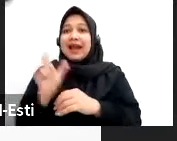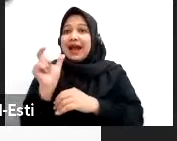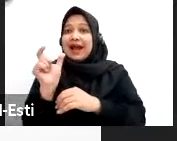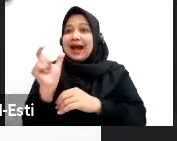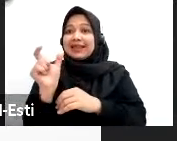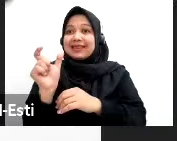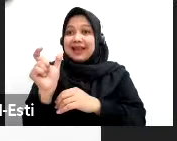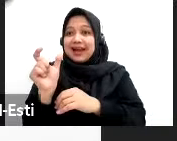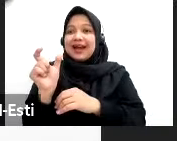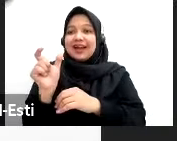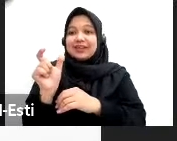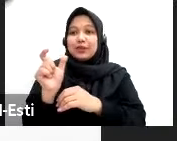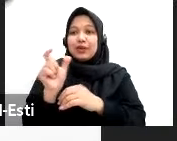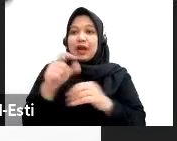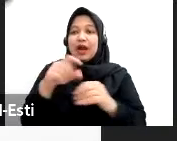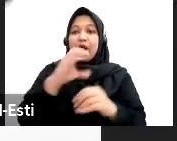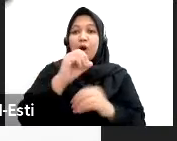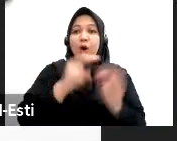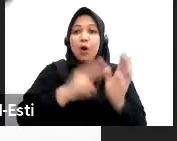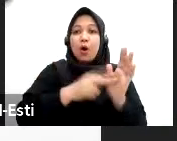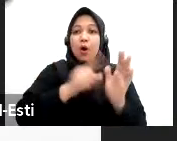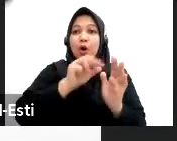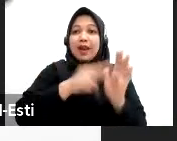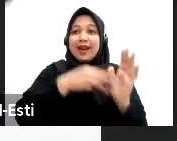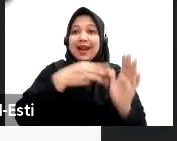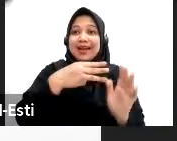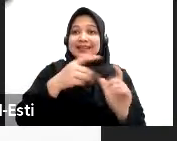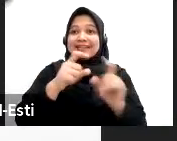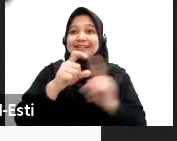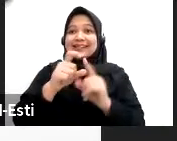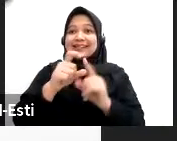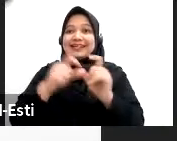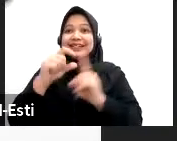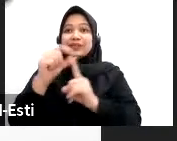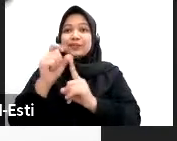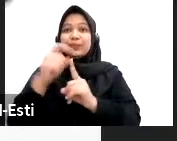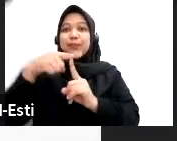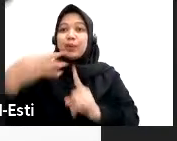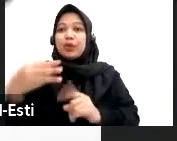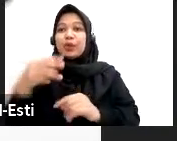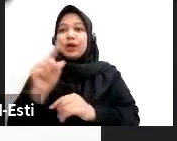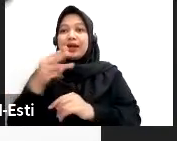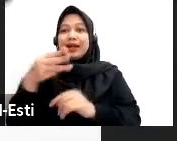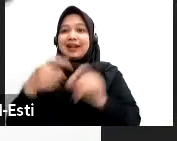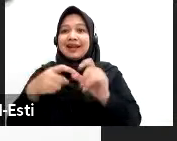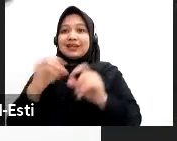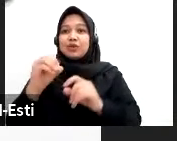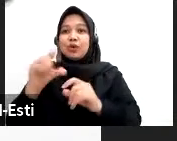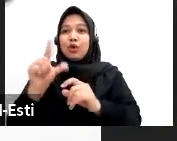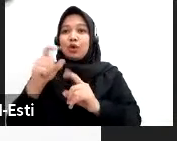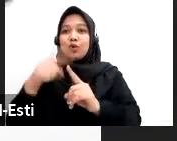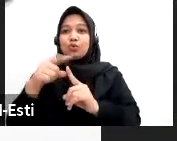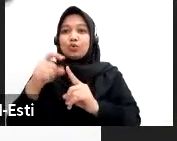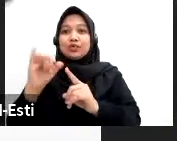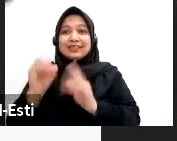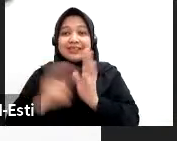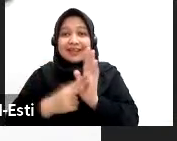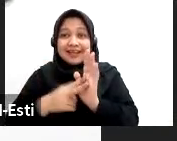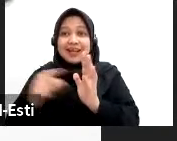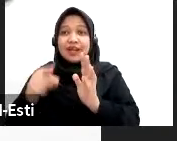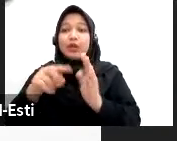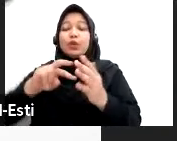cute solution dalam kajian ini apakah akan diberi makna